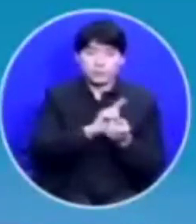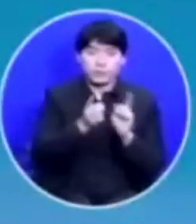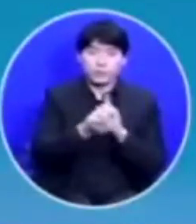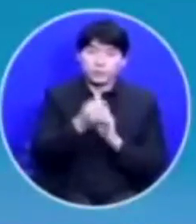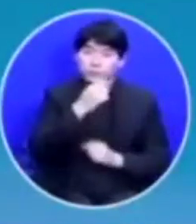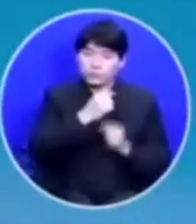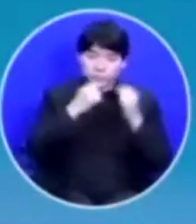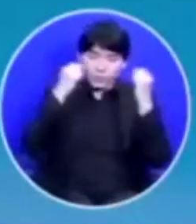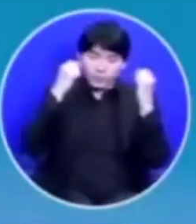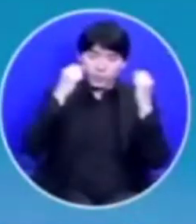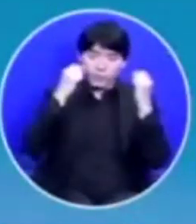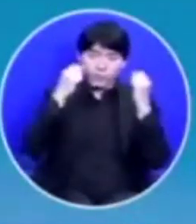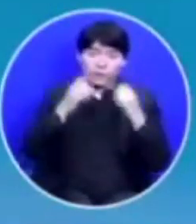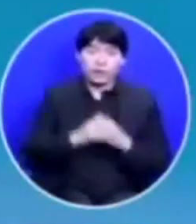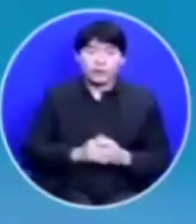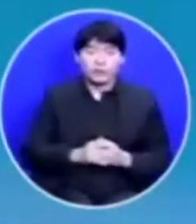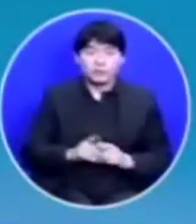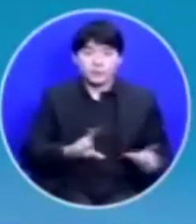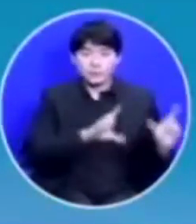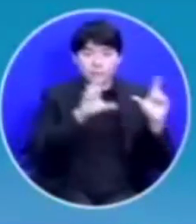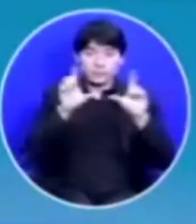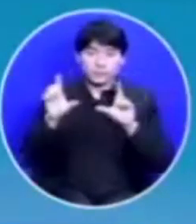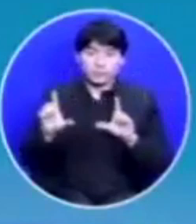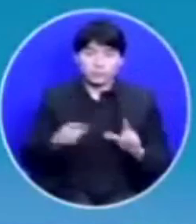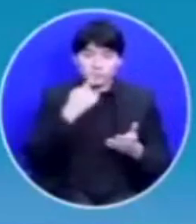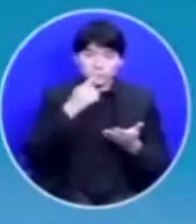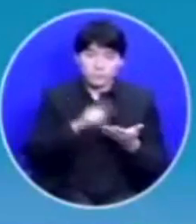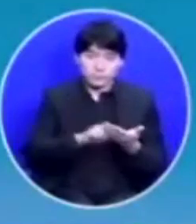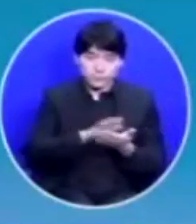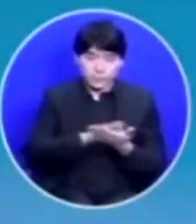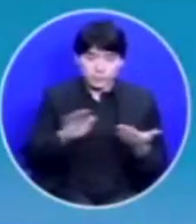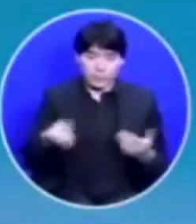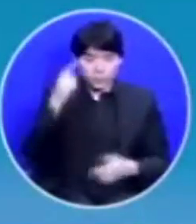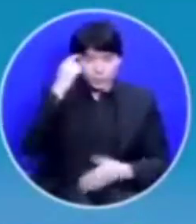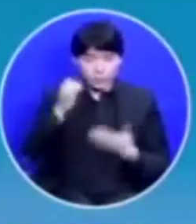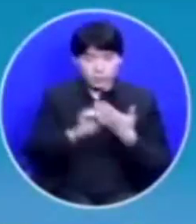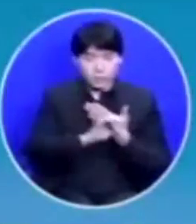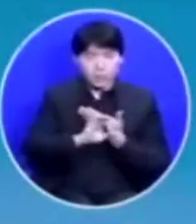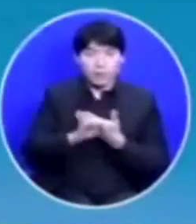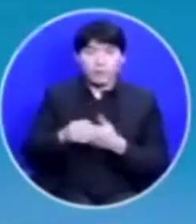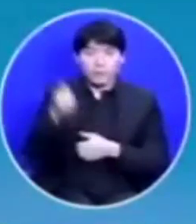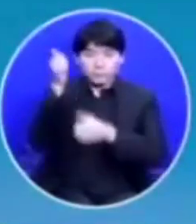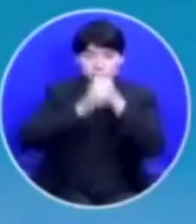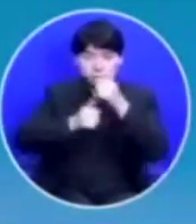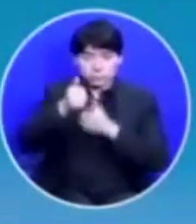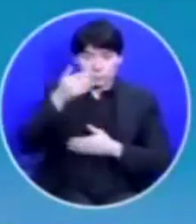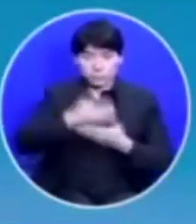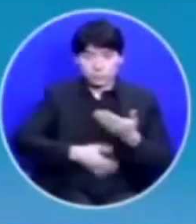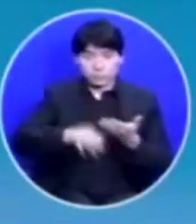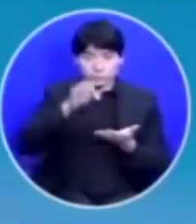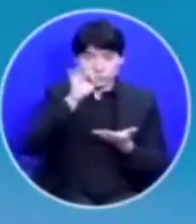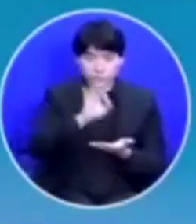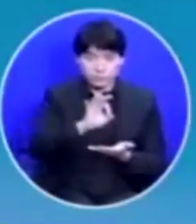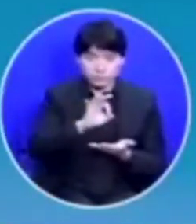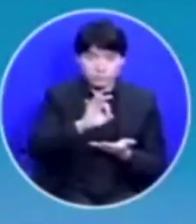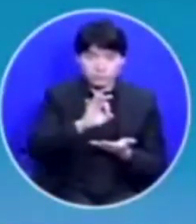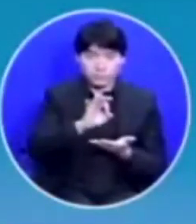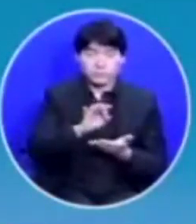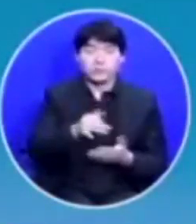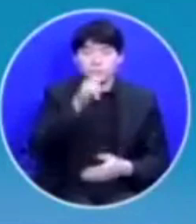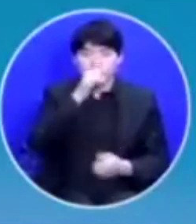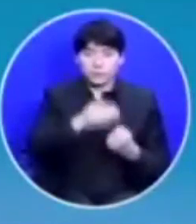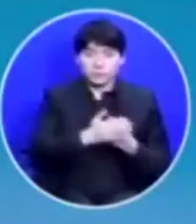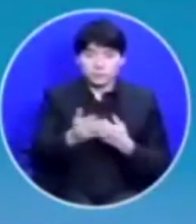어렵지 않아요 왜 그렇게 유산을 받았습니까 그게 자연스러워요 그런데 가정의